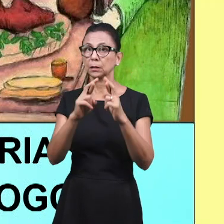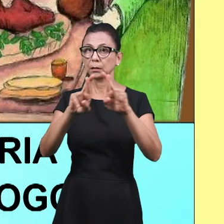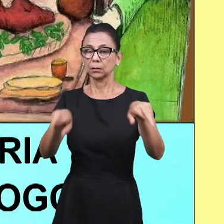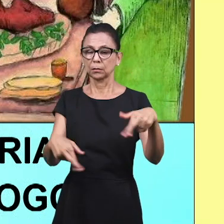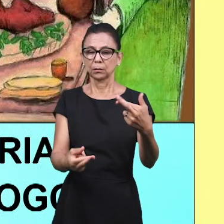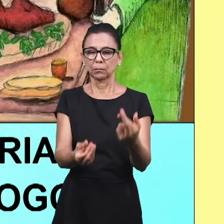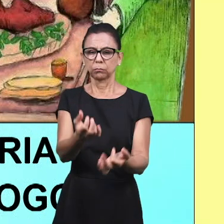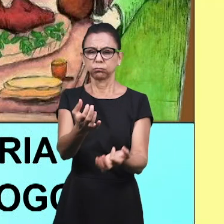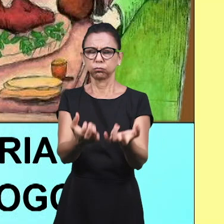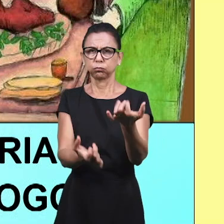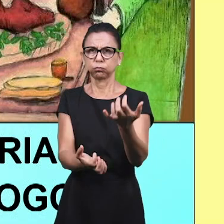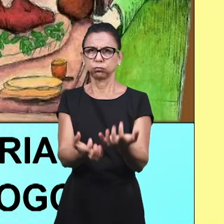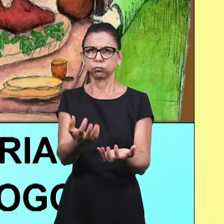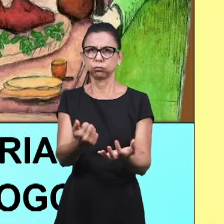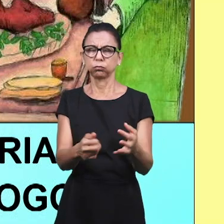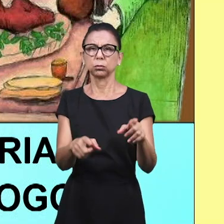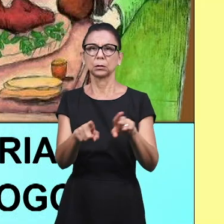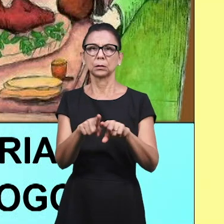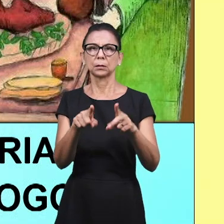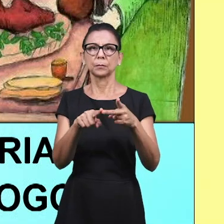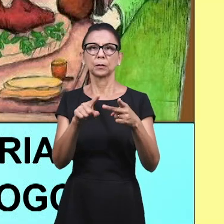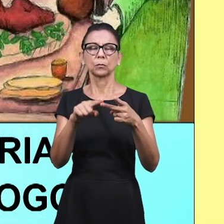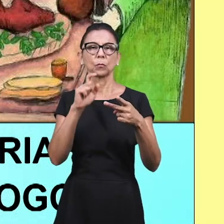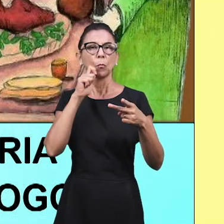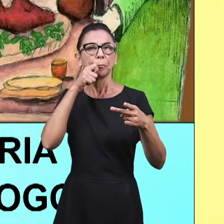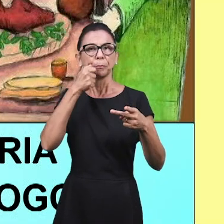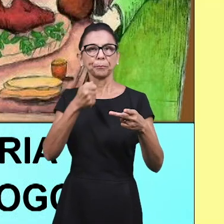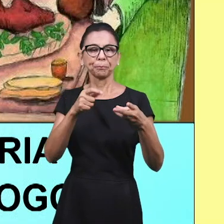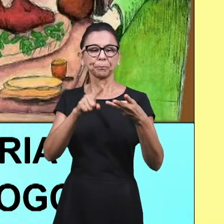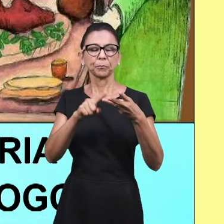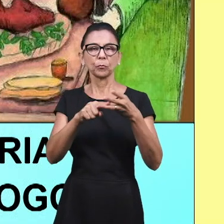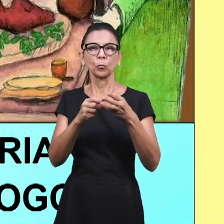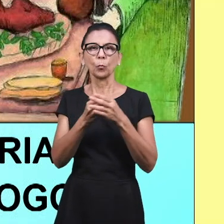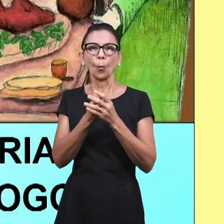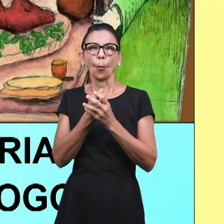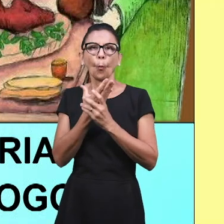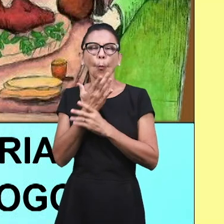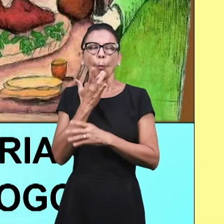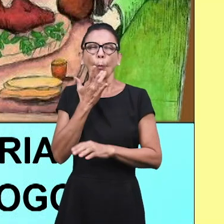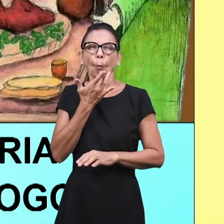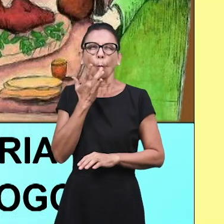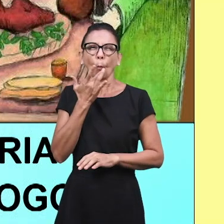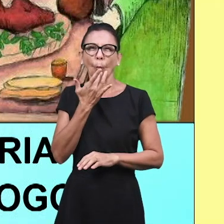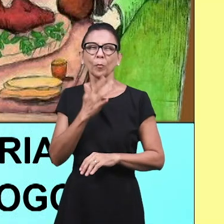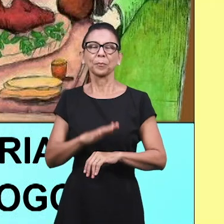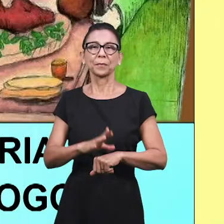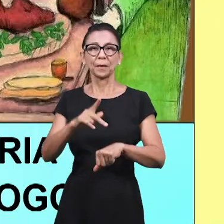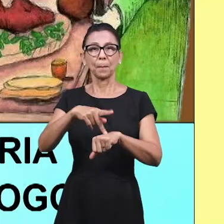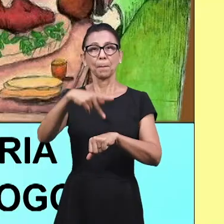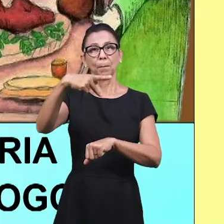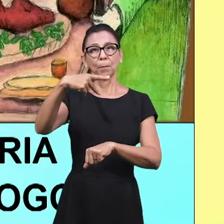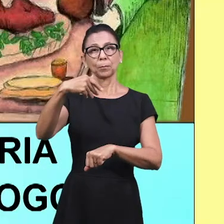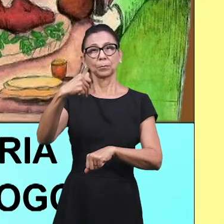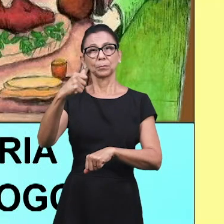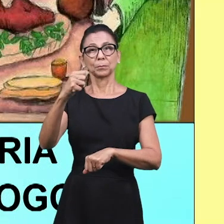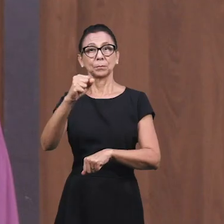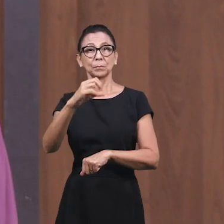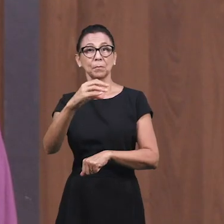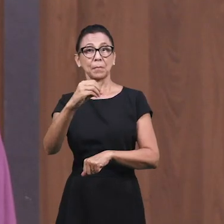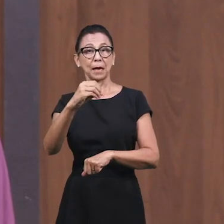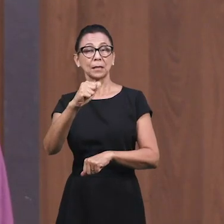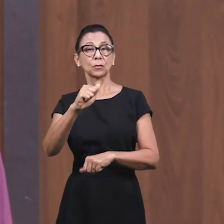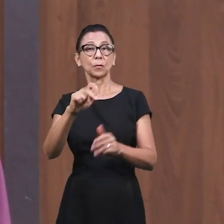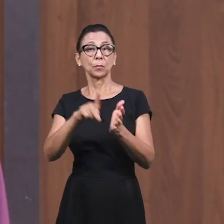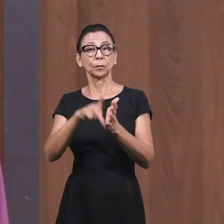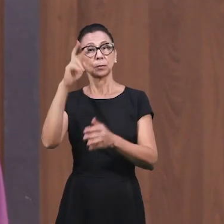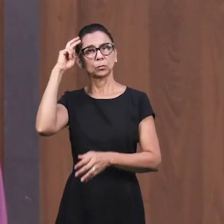feu avec des pains sans levain et herbes amères. Ça, c'était la Pâque du Seigneur. Et toutes les années, on devrait